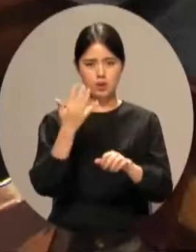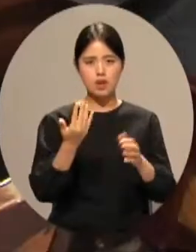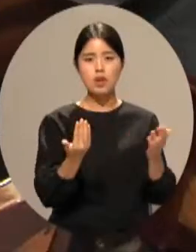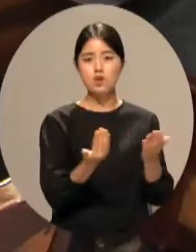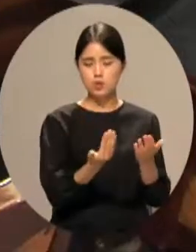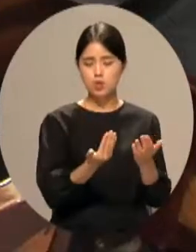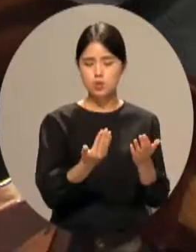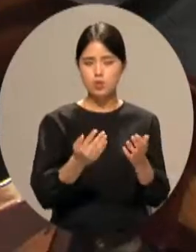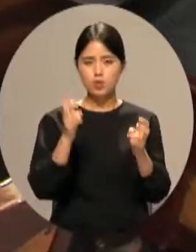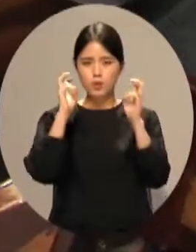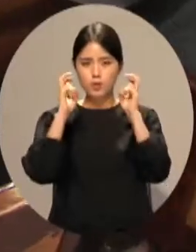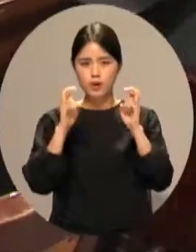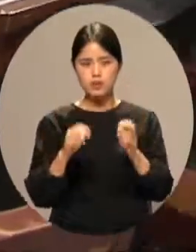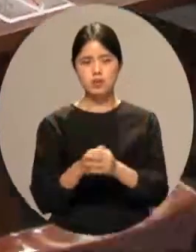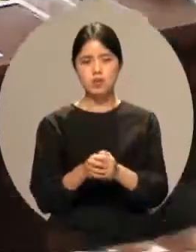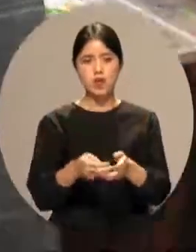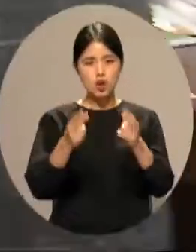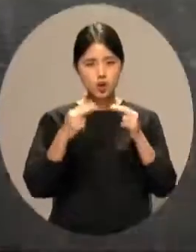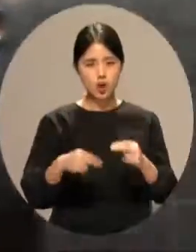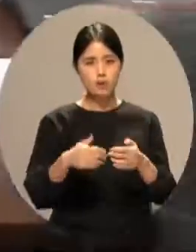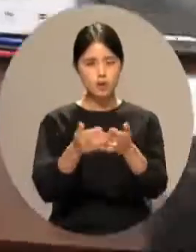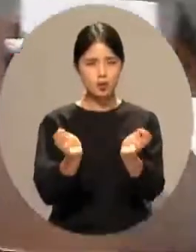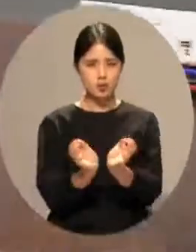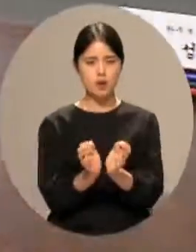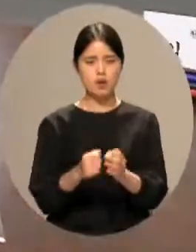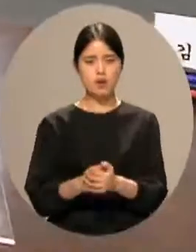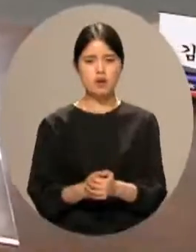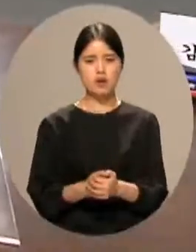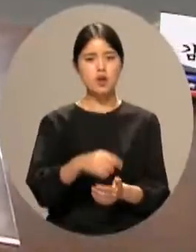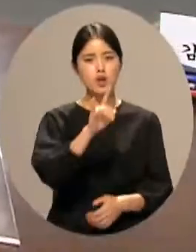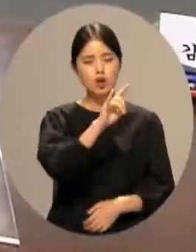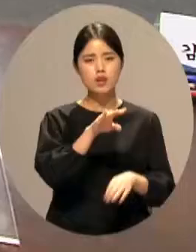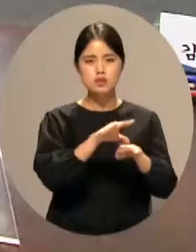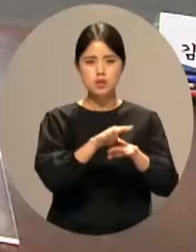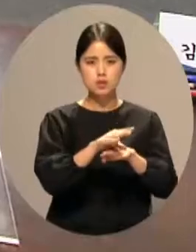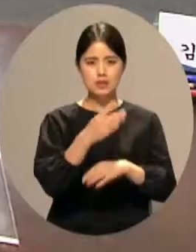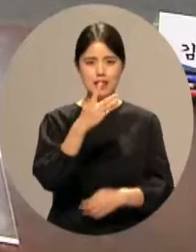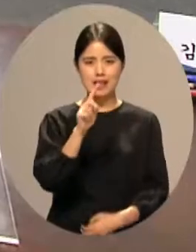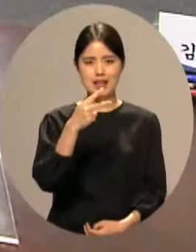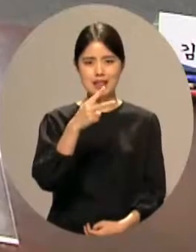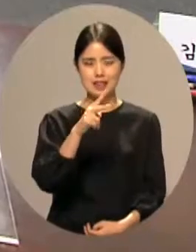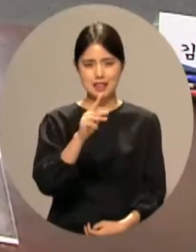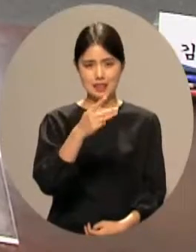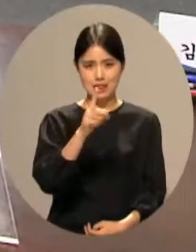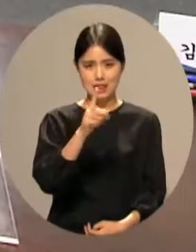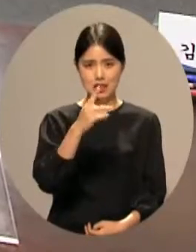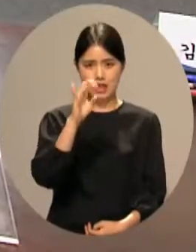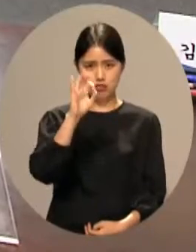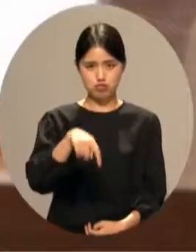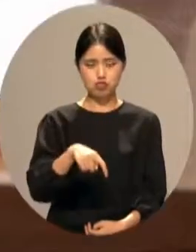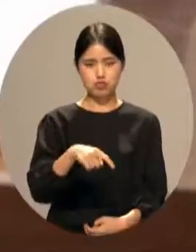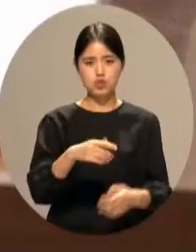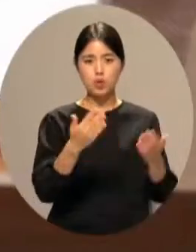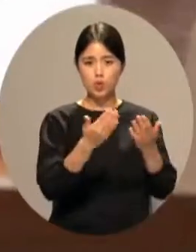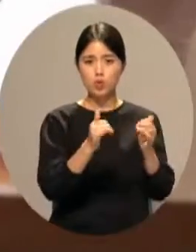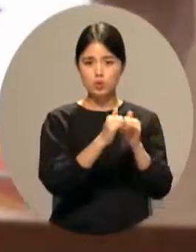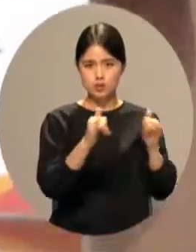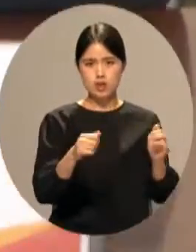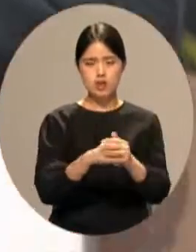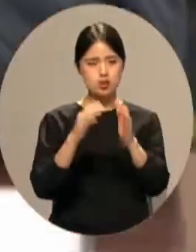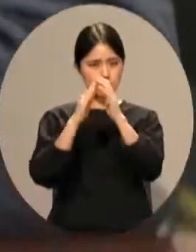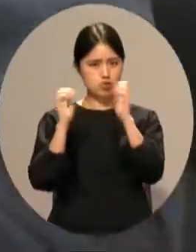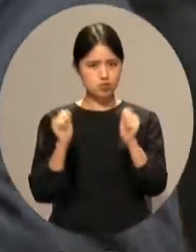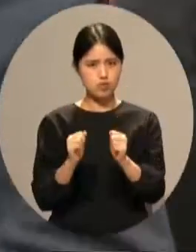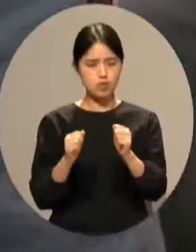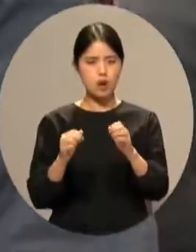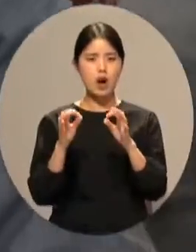협의회. 상용차 생산의 양대축인 현대자동차와 타타대우의 노사, 그리고 전라북도와 관련